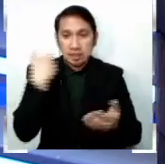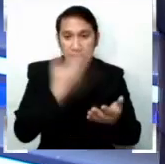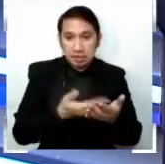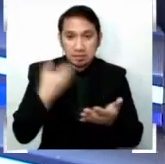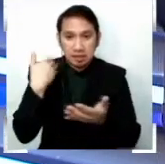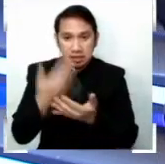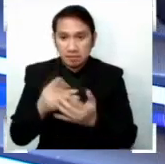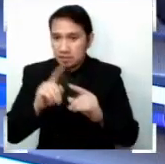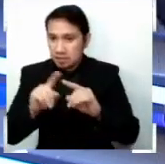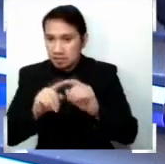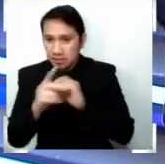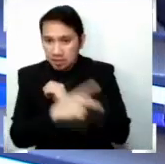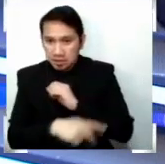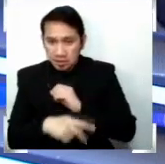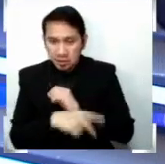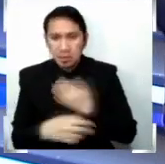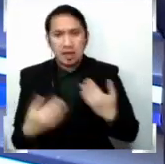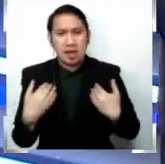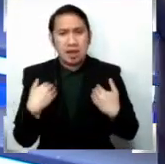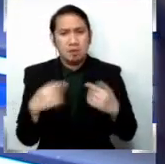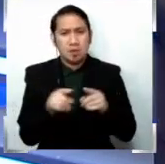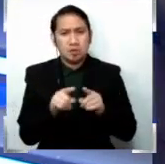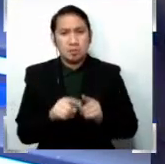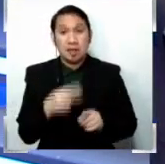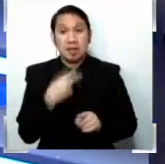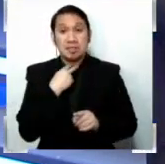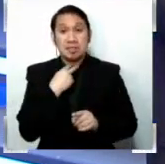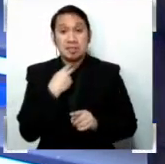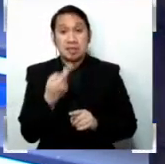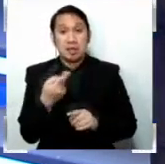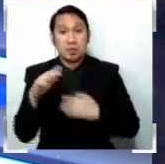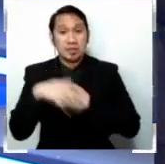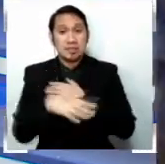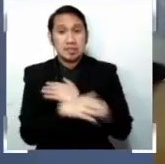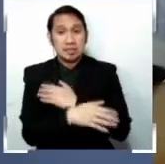din sa mga pantalan sa Bicol Region. Darito ang report.